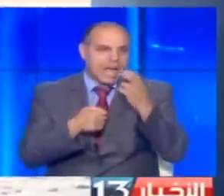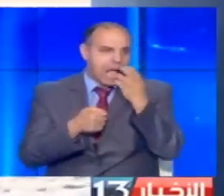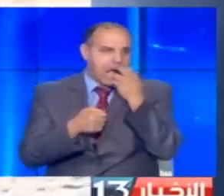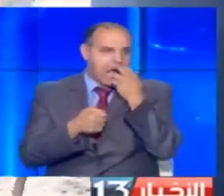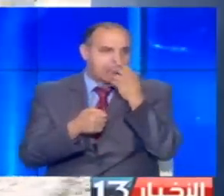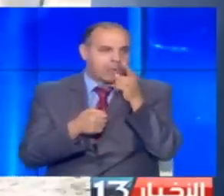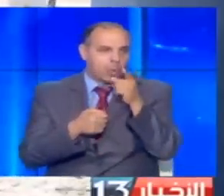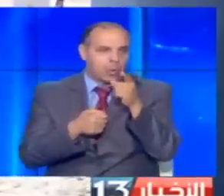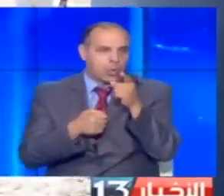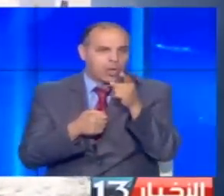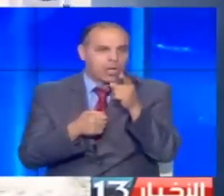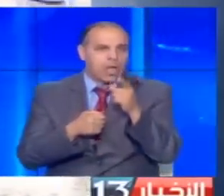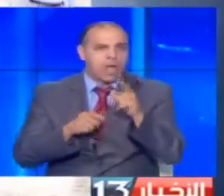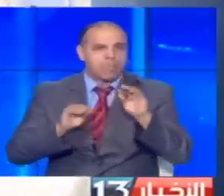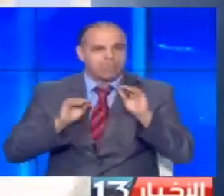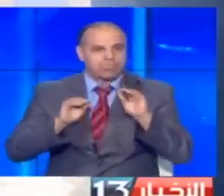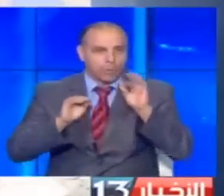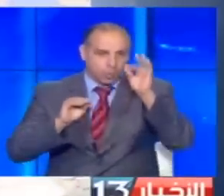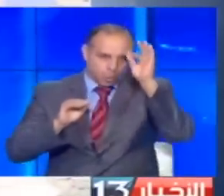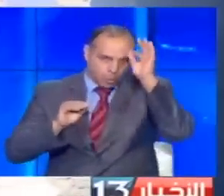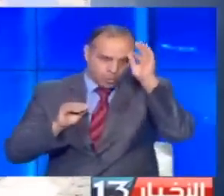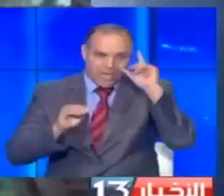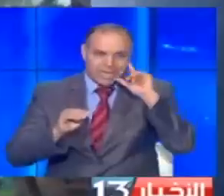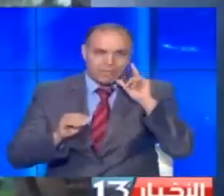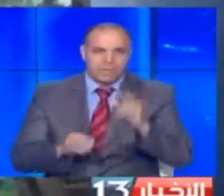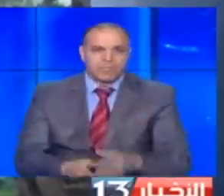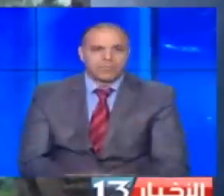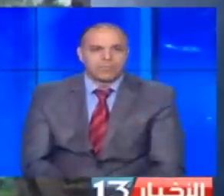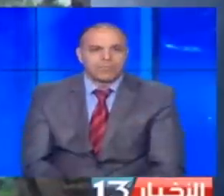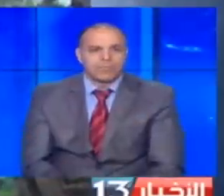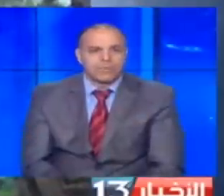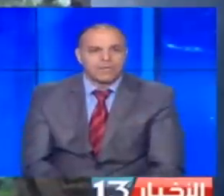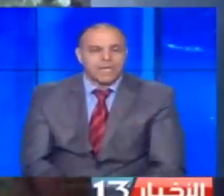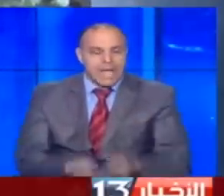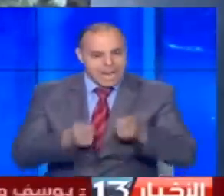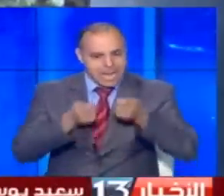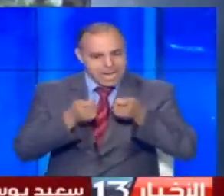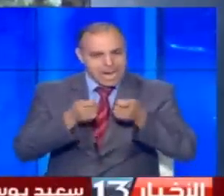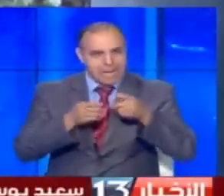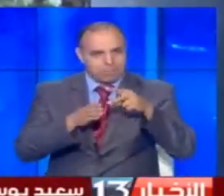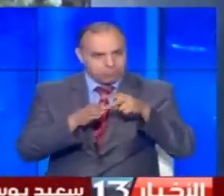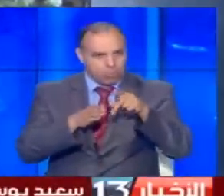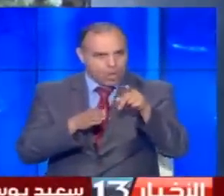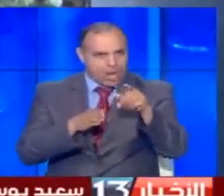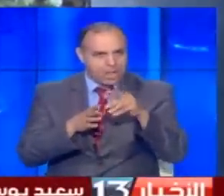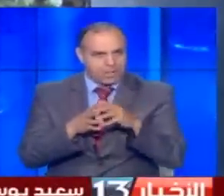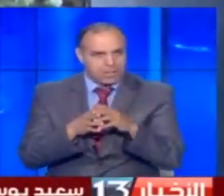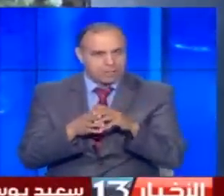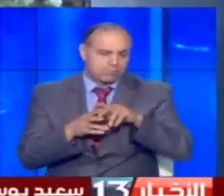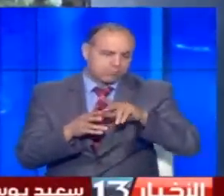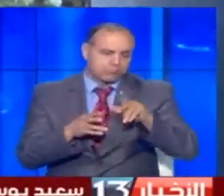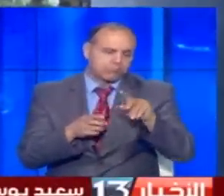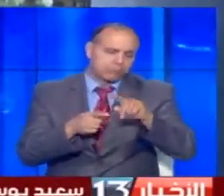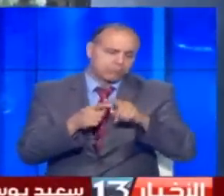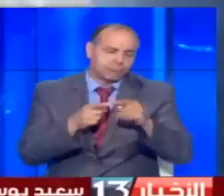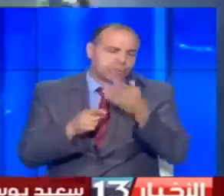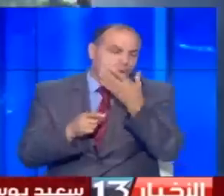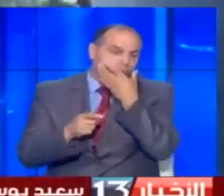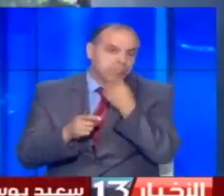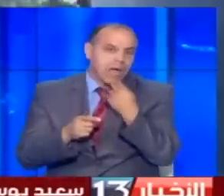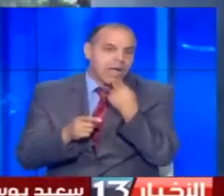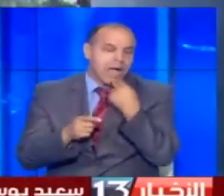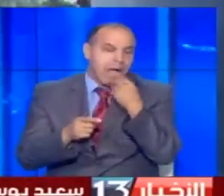اصيلا للمربين امن تونس وليبيا اه نوع الخيل وقربه وبعد من النوعيه المثاليه للجواد العربي